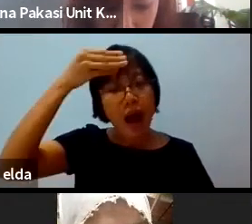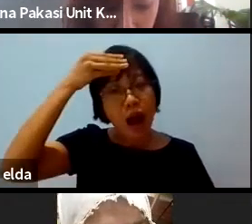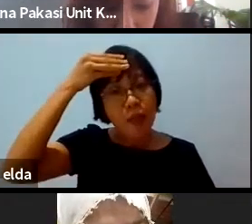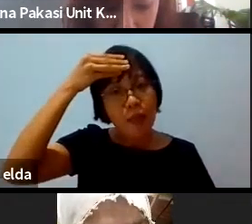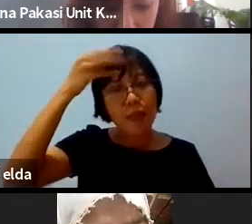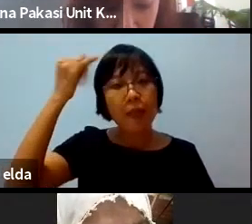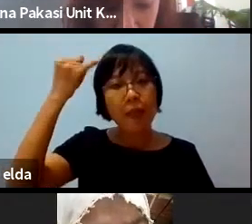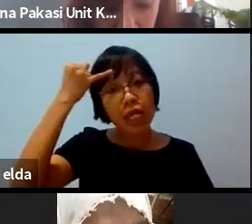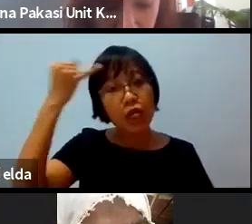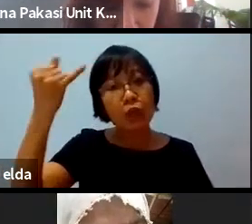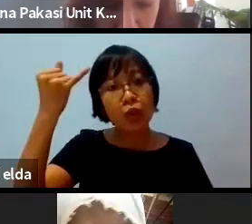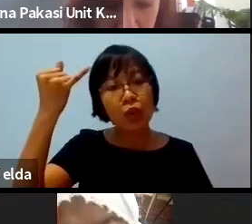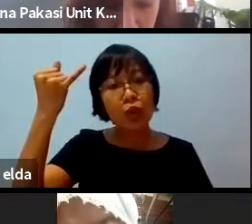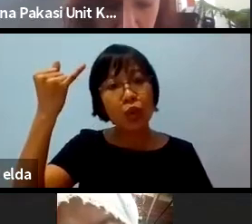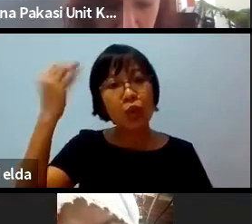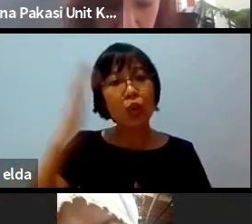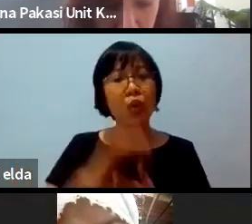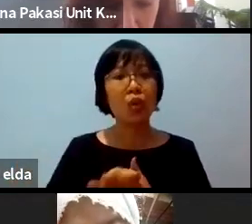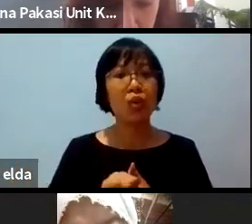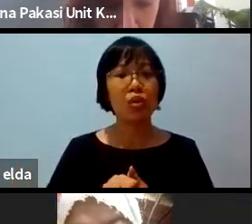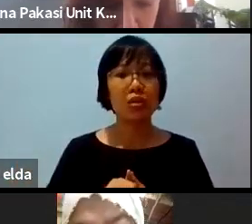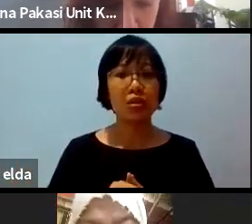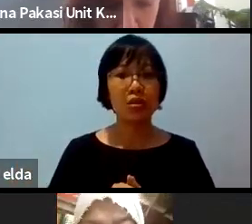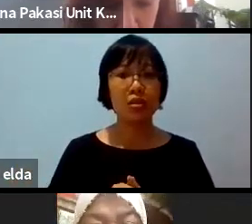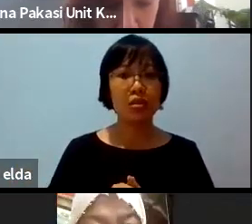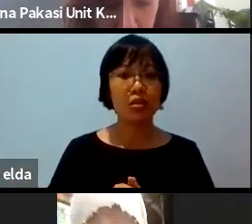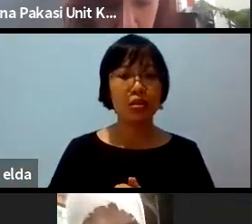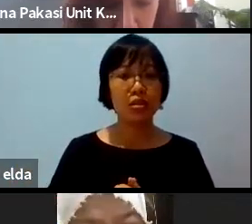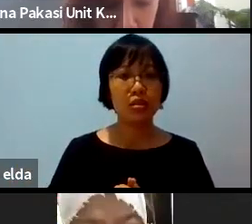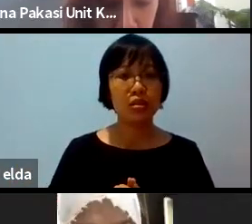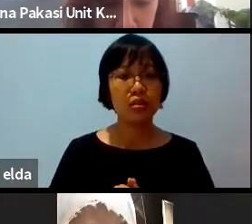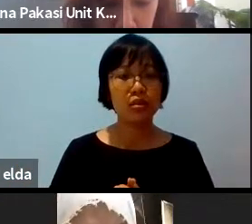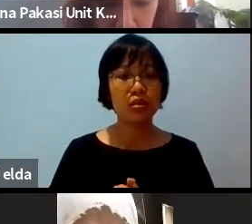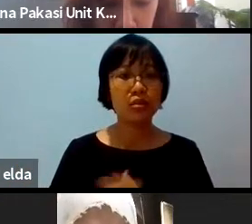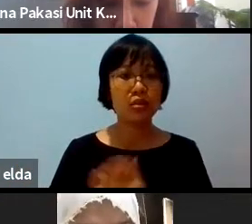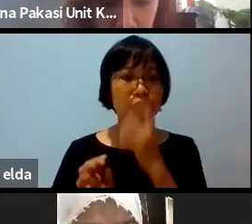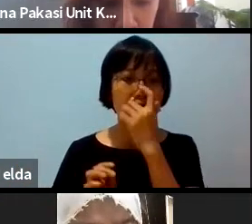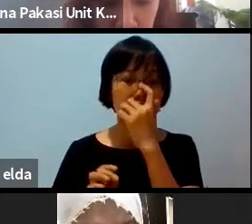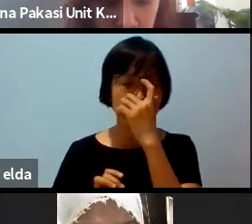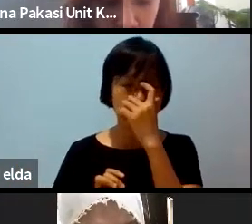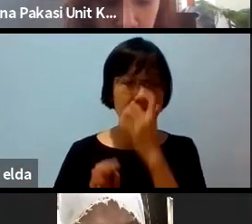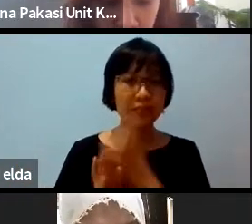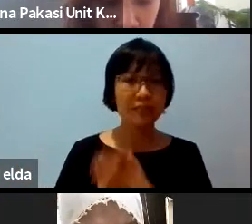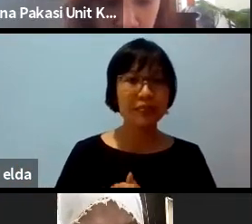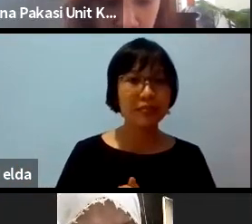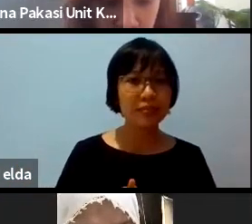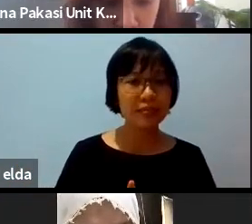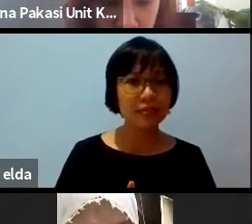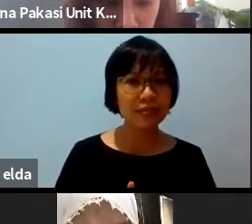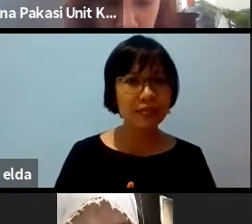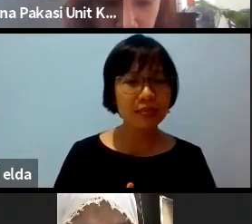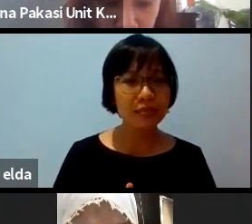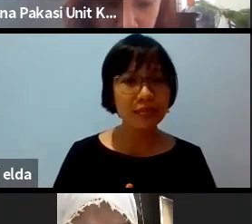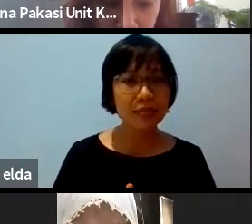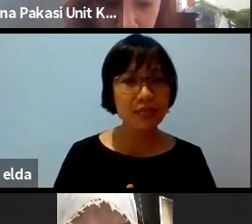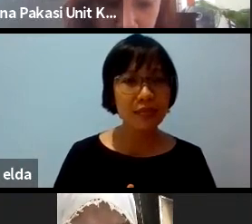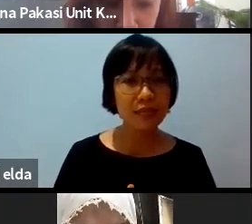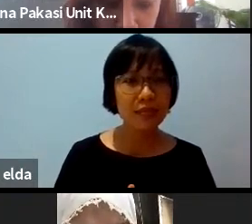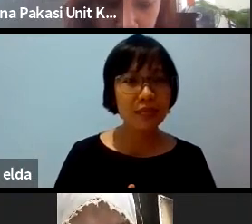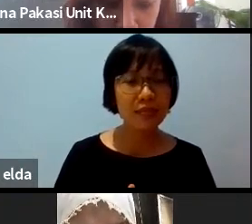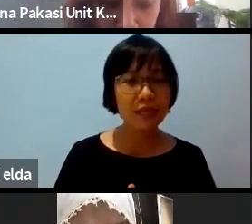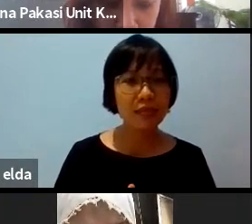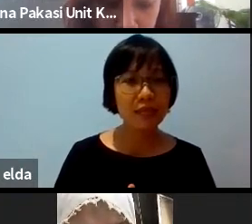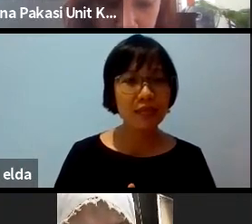menyebutkan tentang Linda Tohiwai Smith ya. Dia ahli, seorang scholar